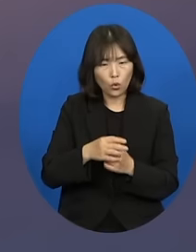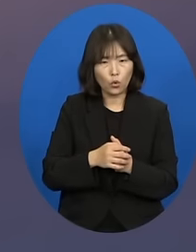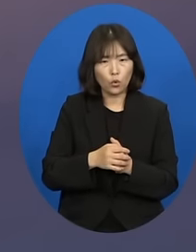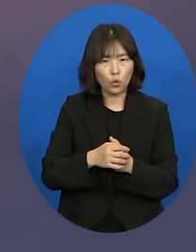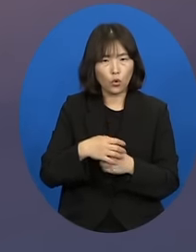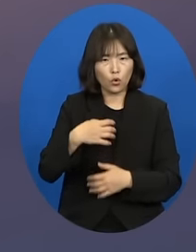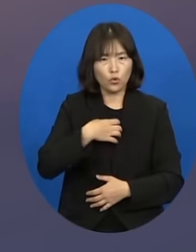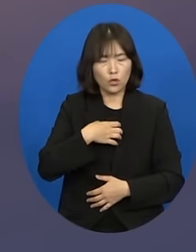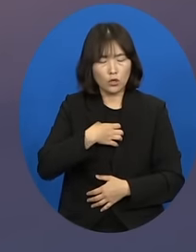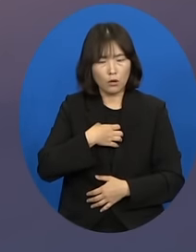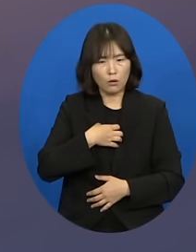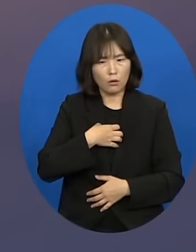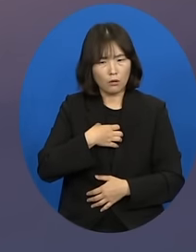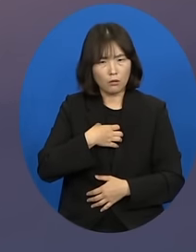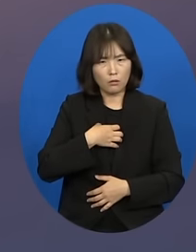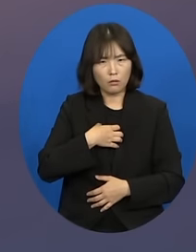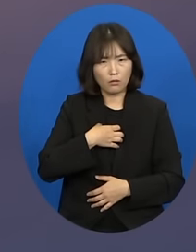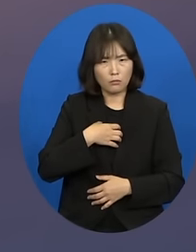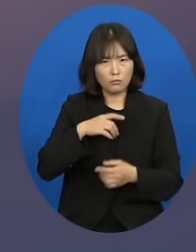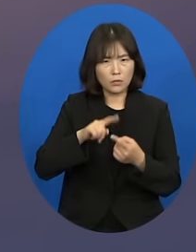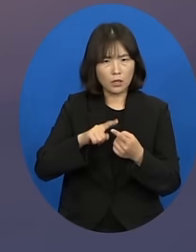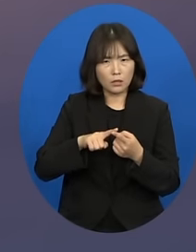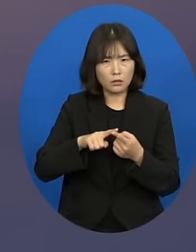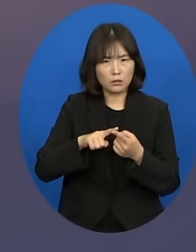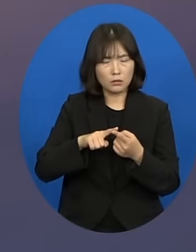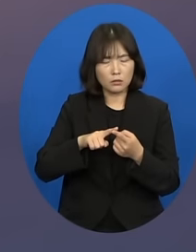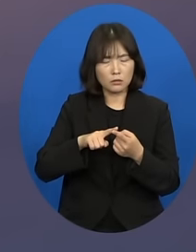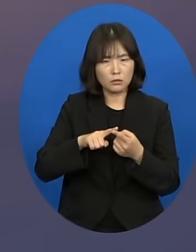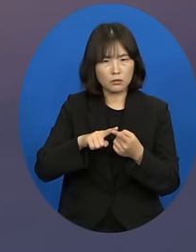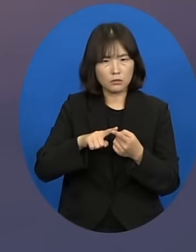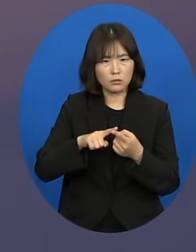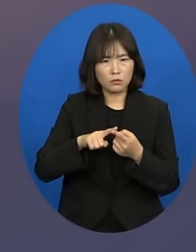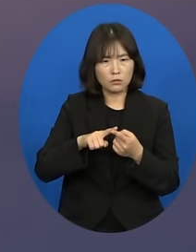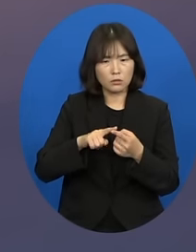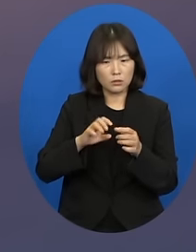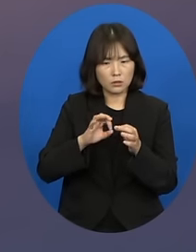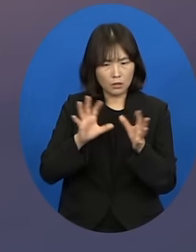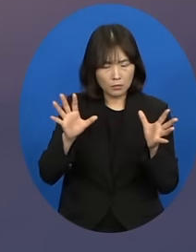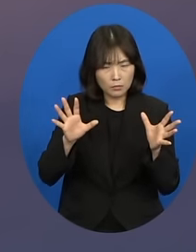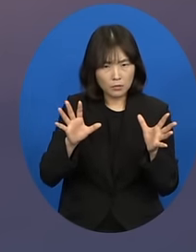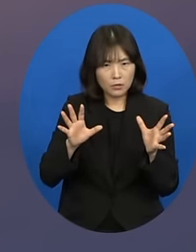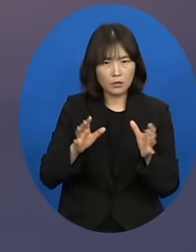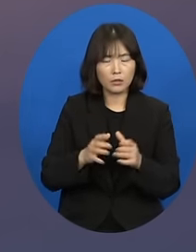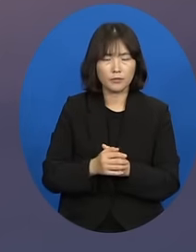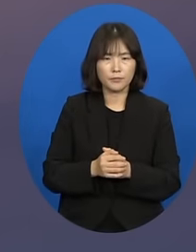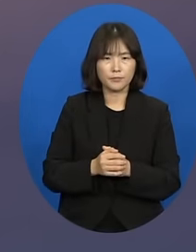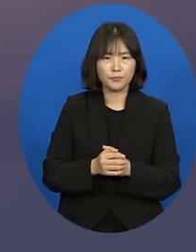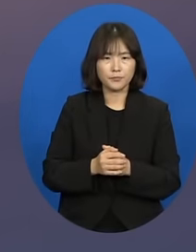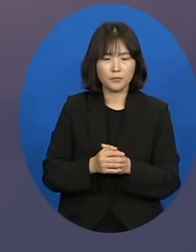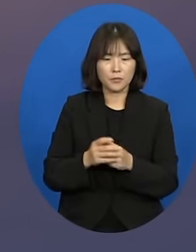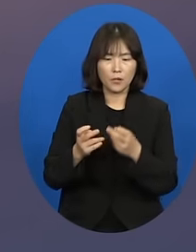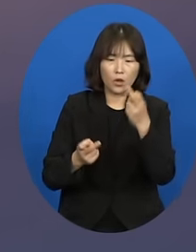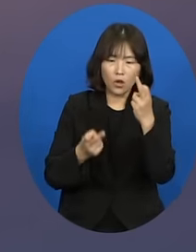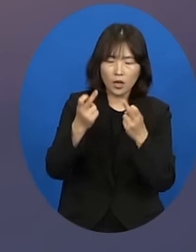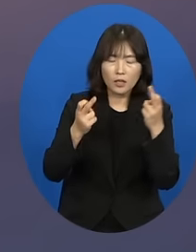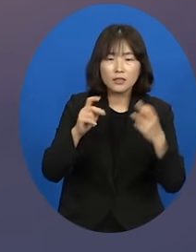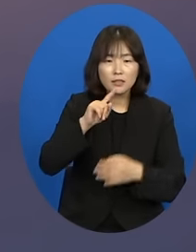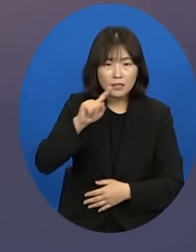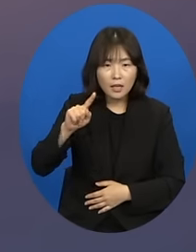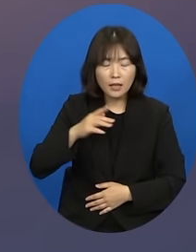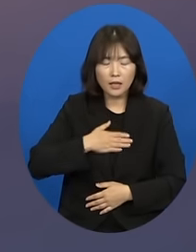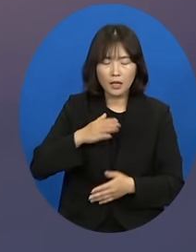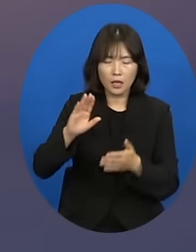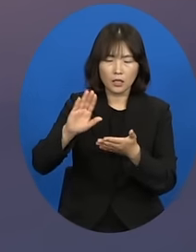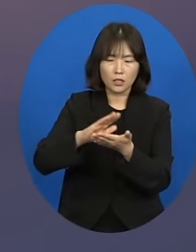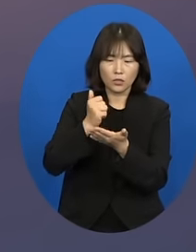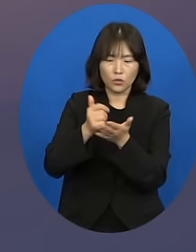무릅쓰리요? 부활이 없다면 내가 왜 이 수고를 하고 있느냐 말이죠. 형제들아, 내가 그리스도 예수 안에서 우리